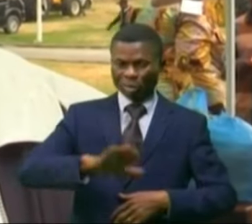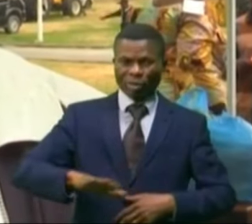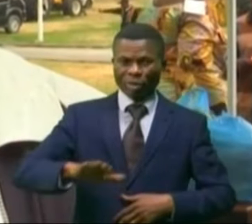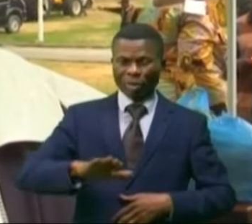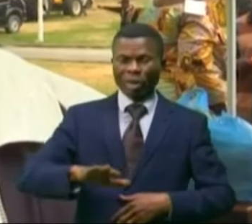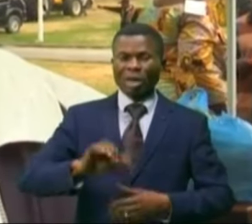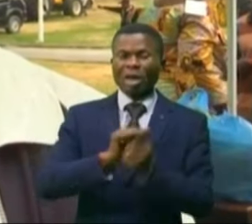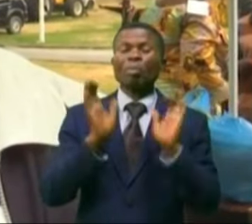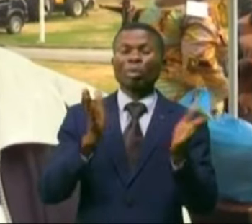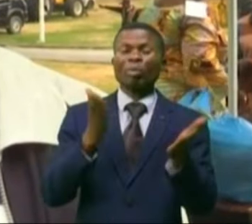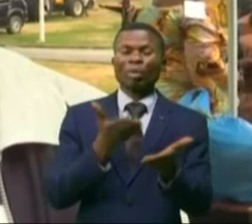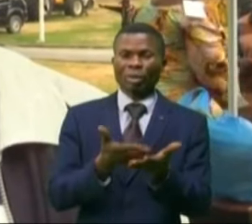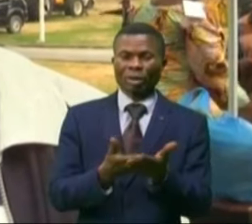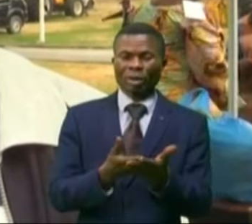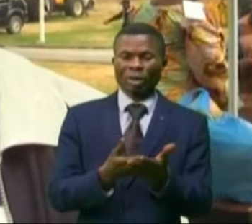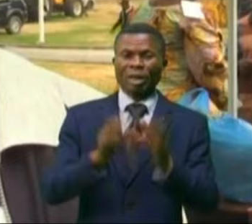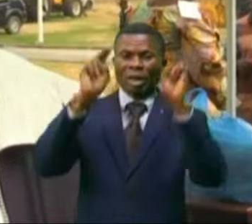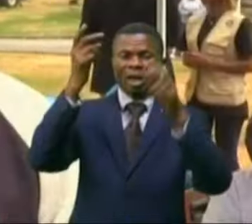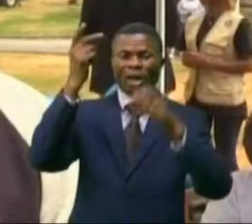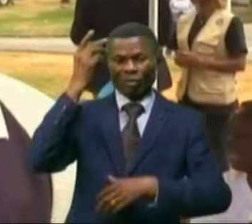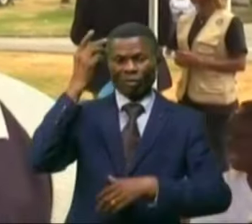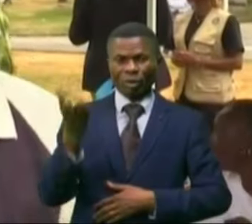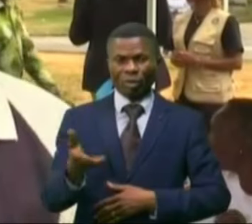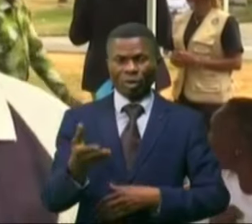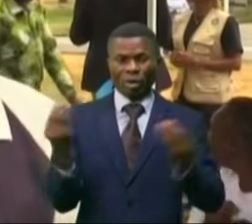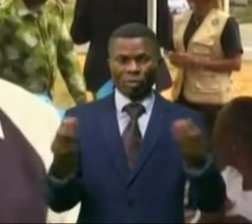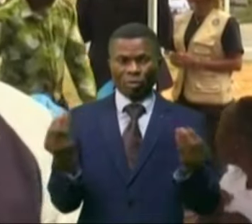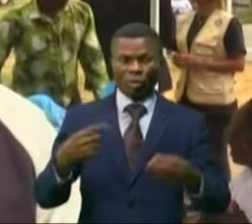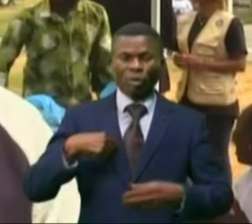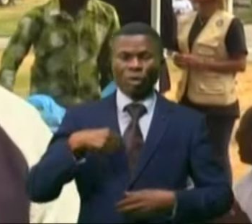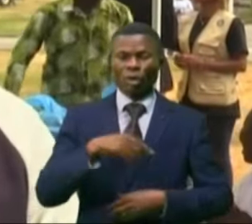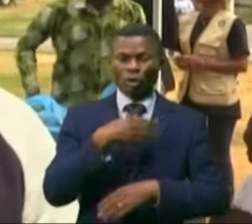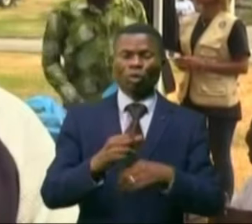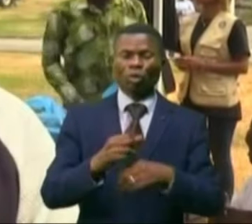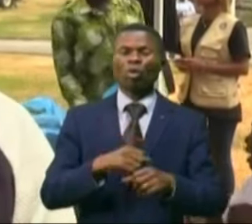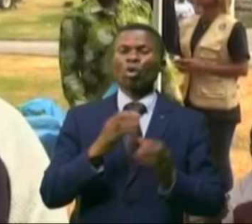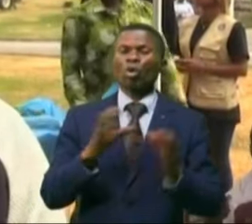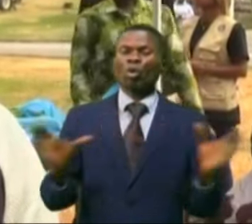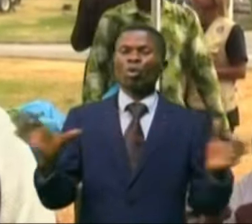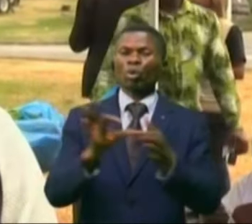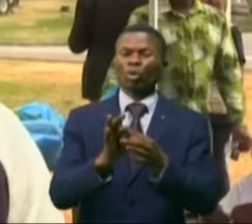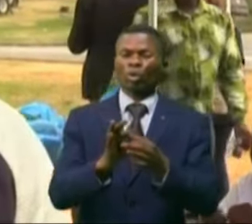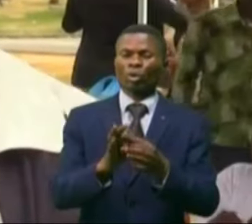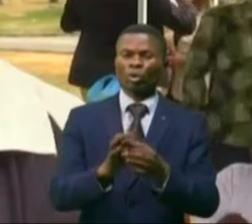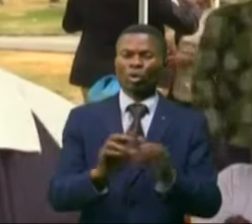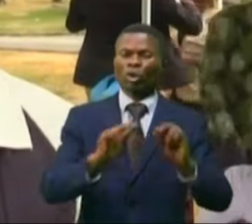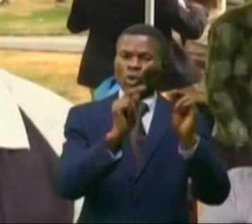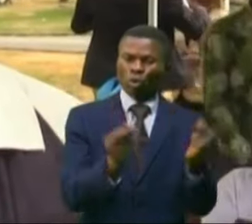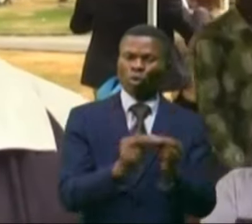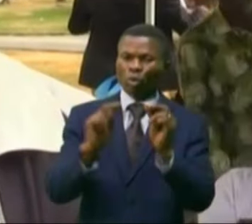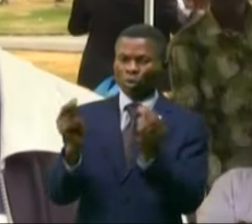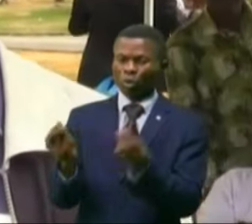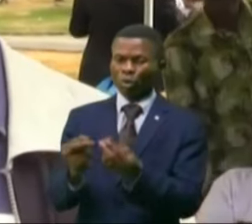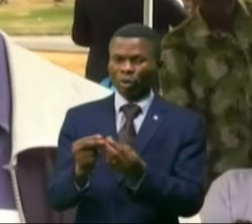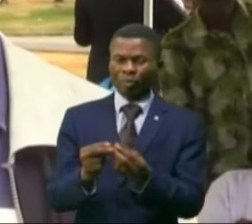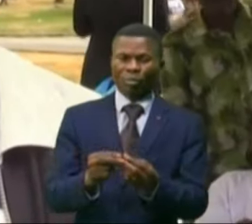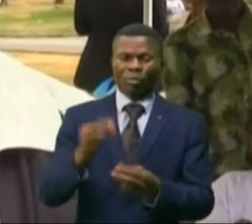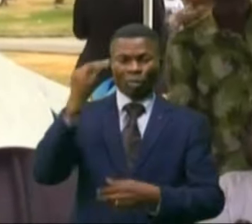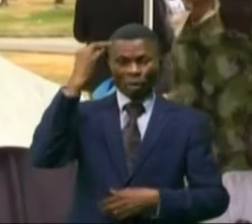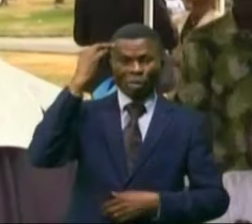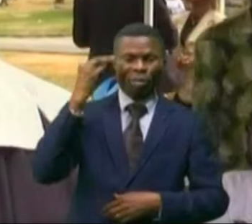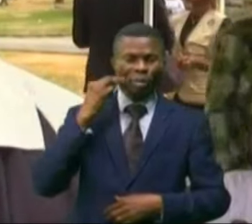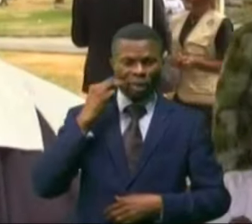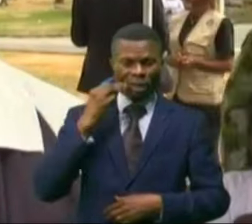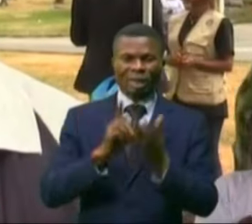un danger dans la ville de Kinshasa. Voilà pourquoi nous nous mobilisons derrière les coopératives, les ministères de développement rural, pour